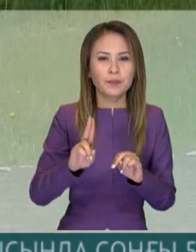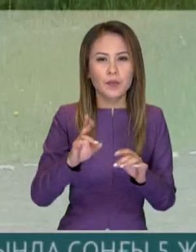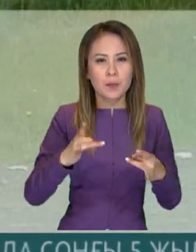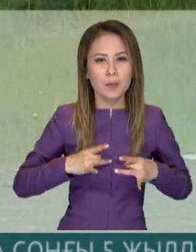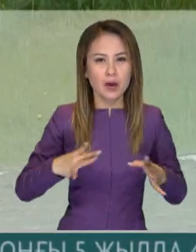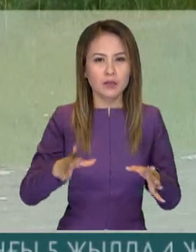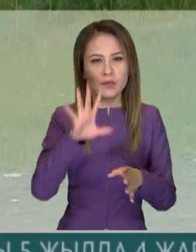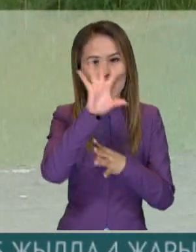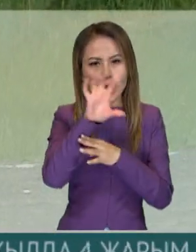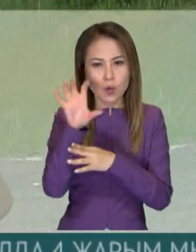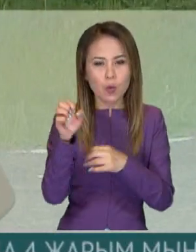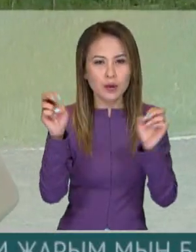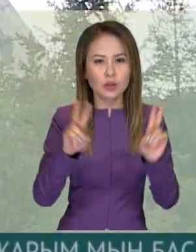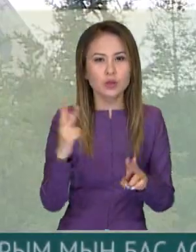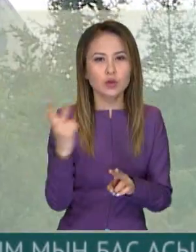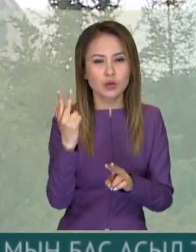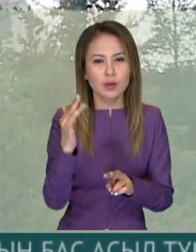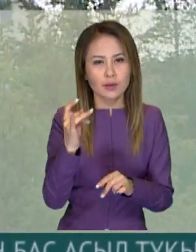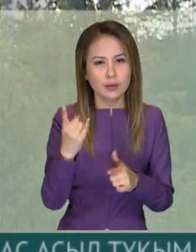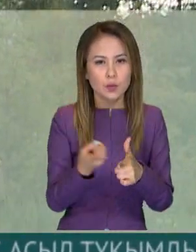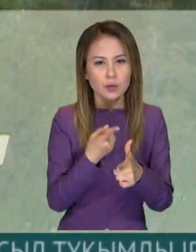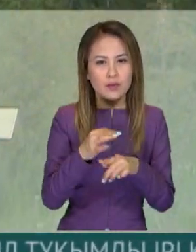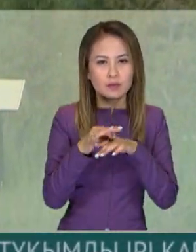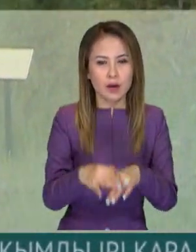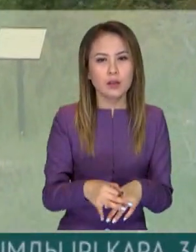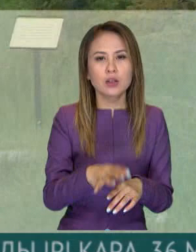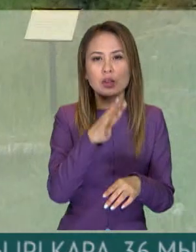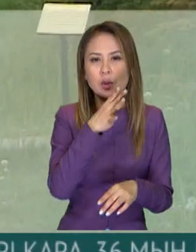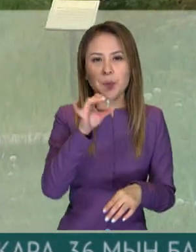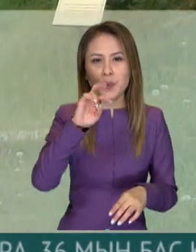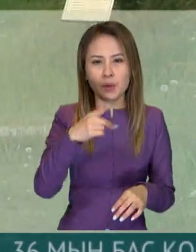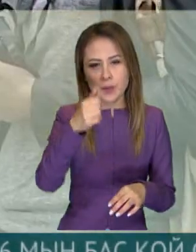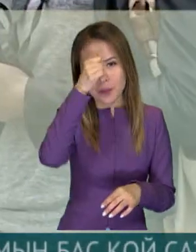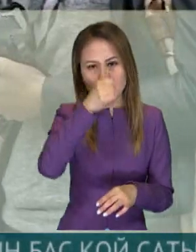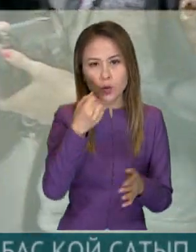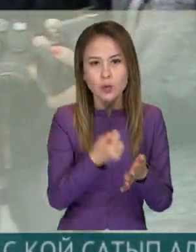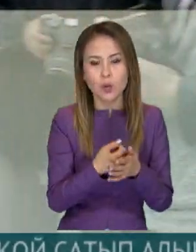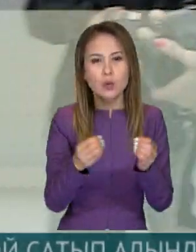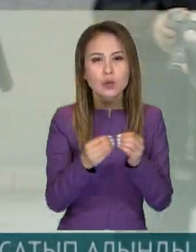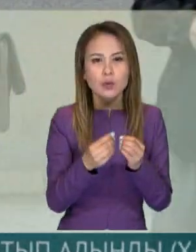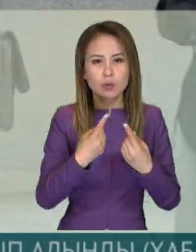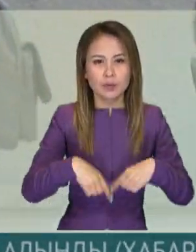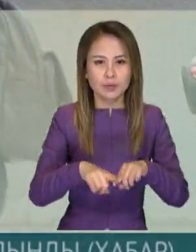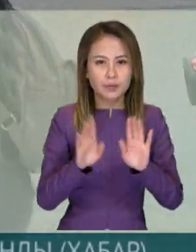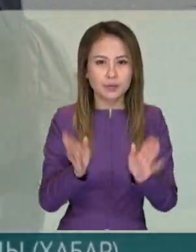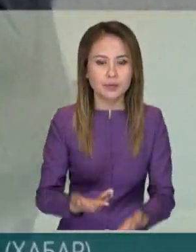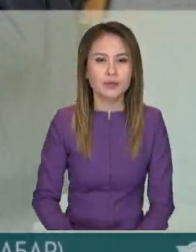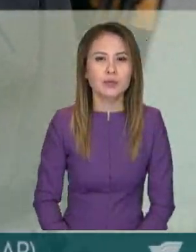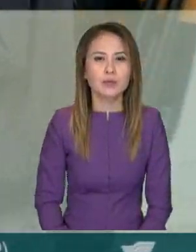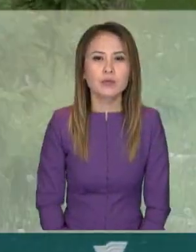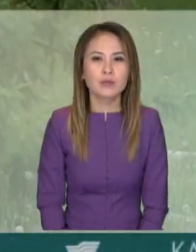мерейтойына арналған фотографтар байқауы биыл 3-ші рет өткізілді. Алдағы шілде айына дейін тағы оны